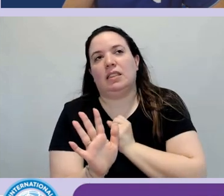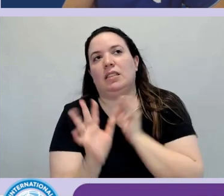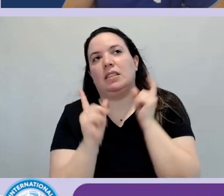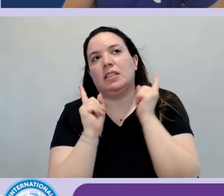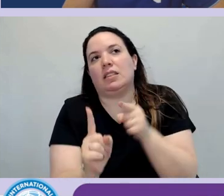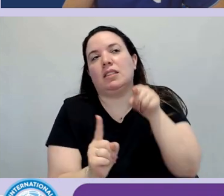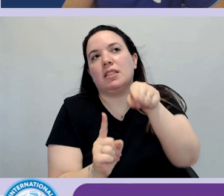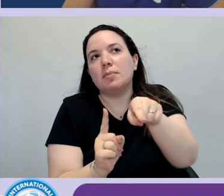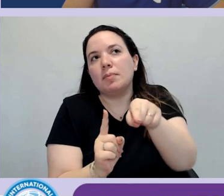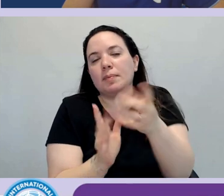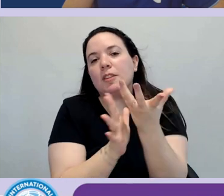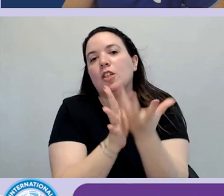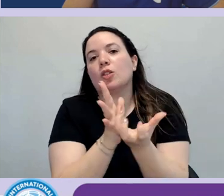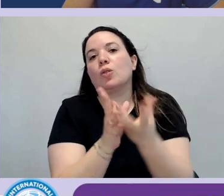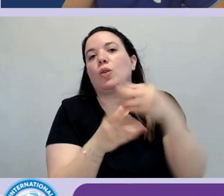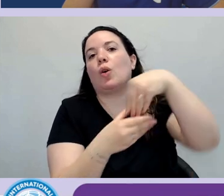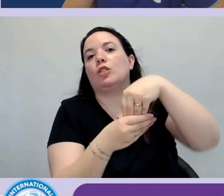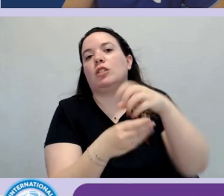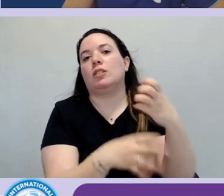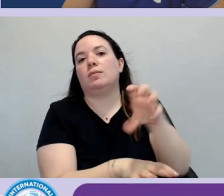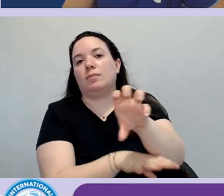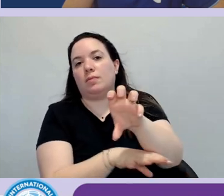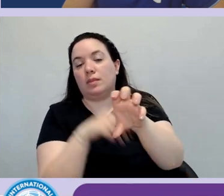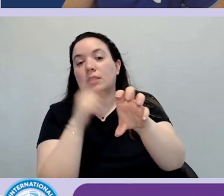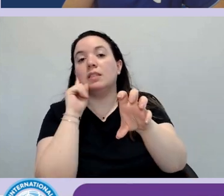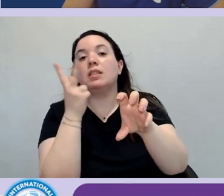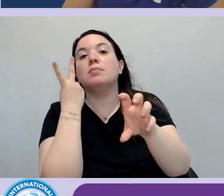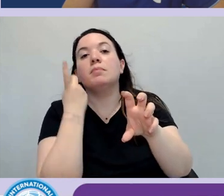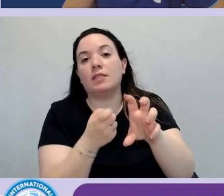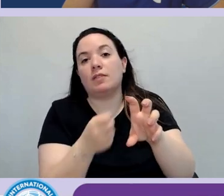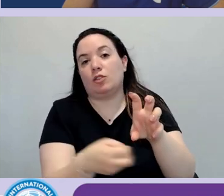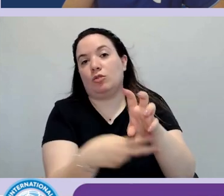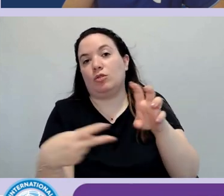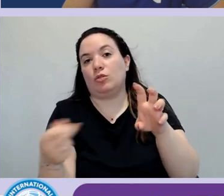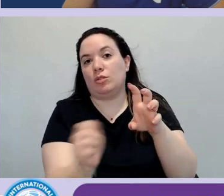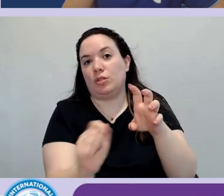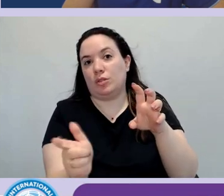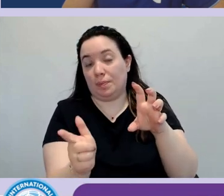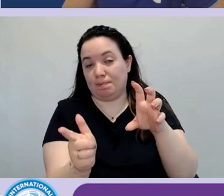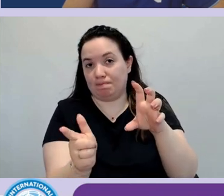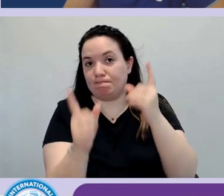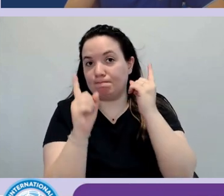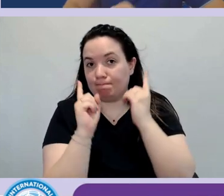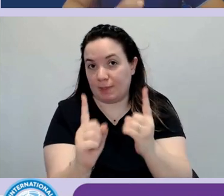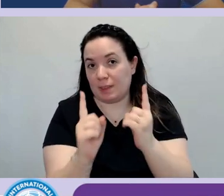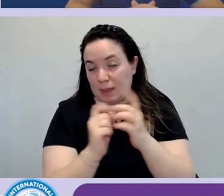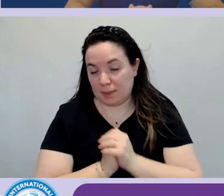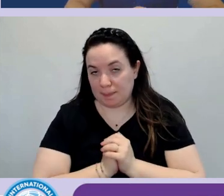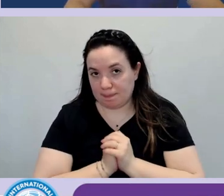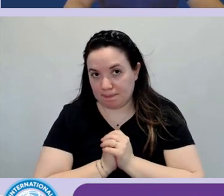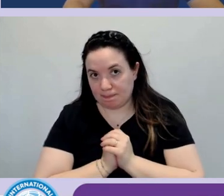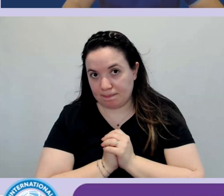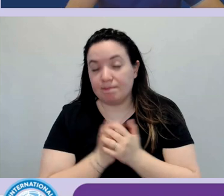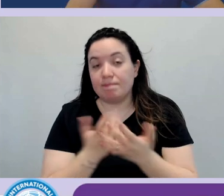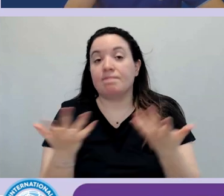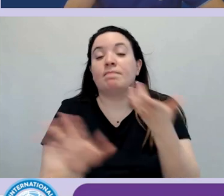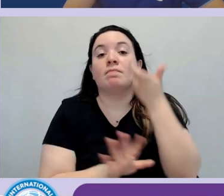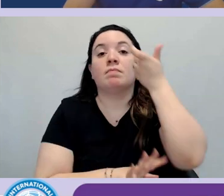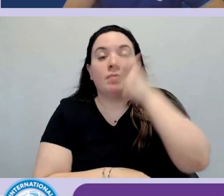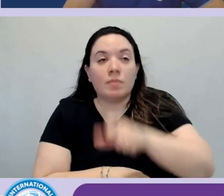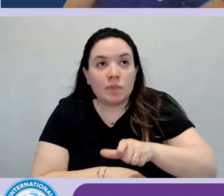dipenda molto dal contenuto erogato Se prevede la diciamo i servizi di accessibilità